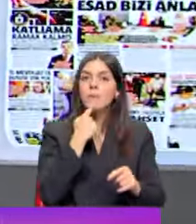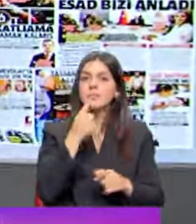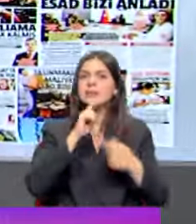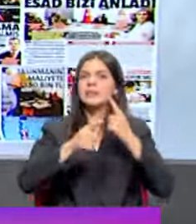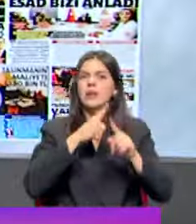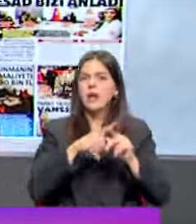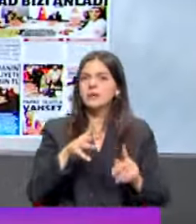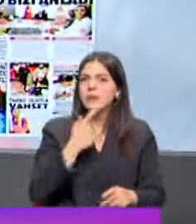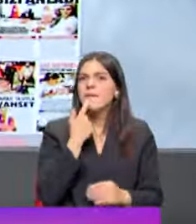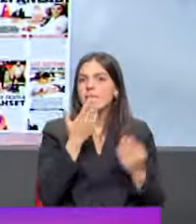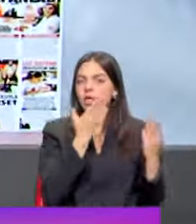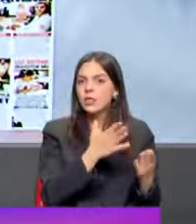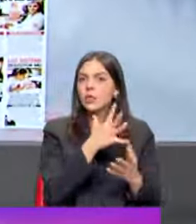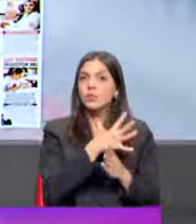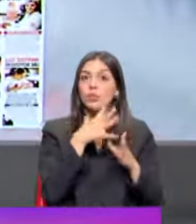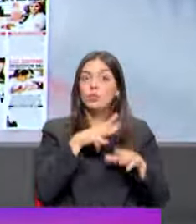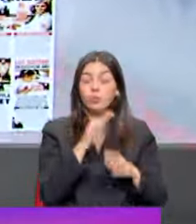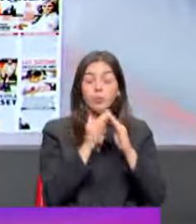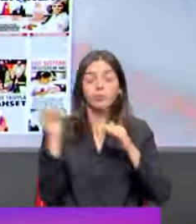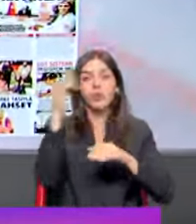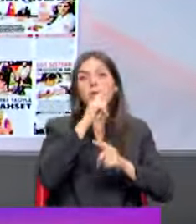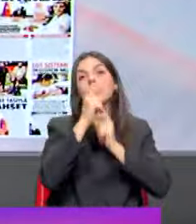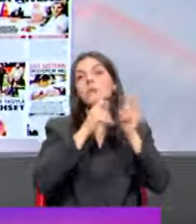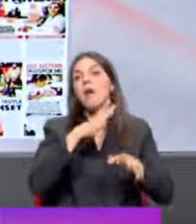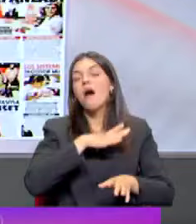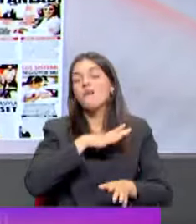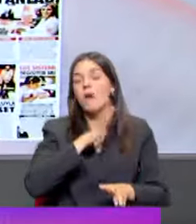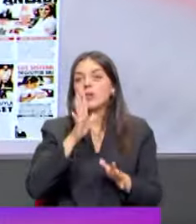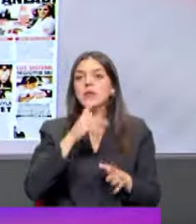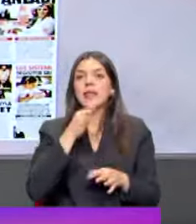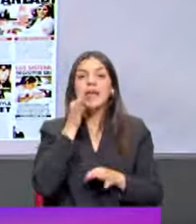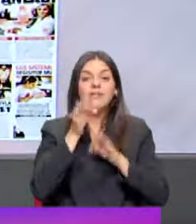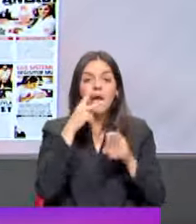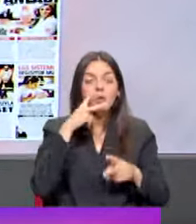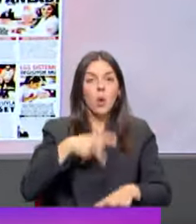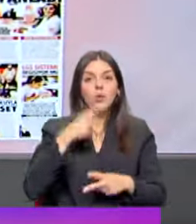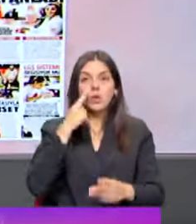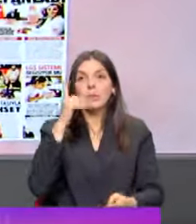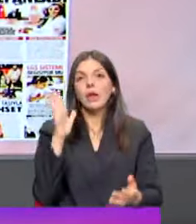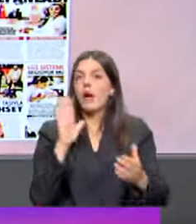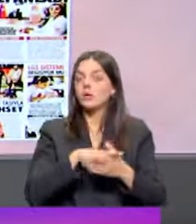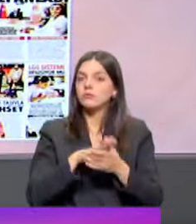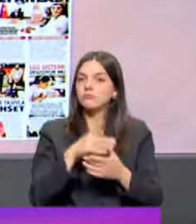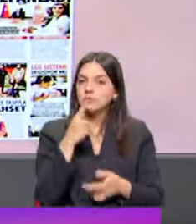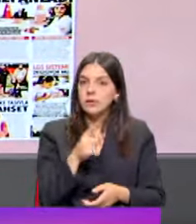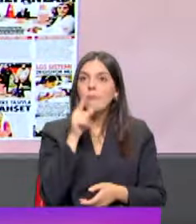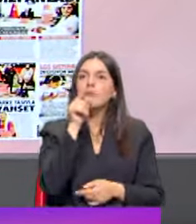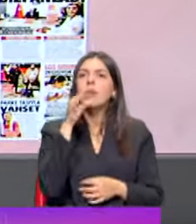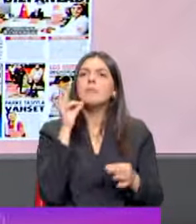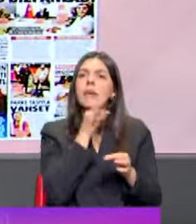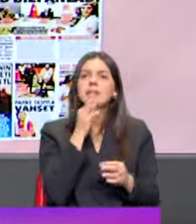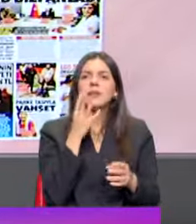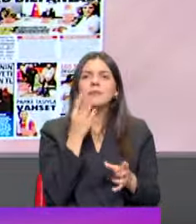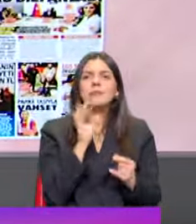yüksek tepkiler geldi. İfade özgürlüğüne yönelik atılmış bir adım olduğu dile getirildi. Bu ve buna benzer bu arada